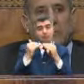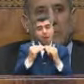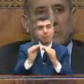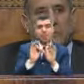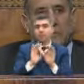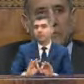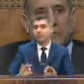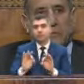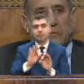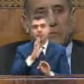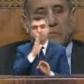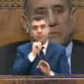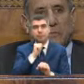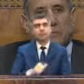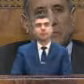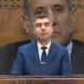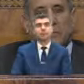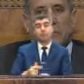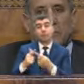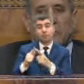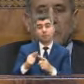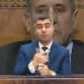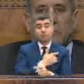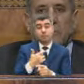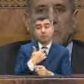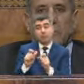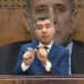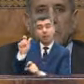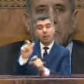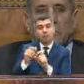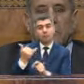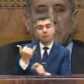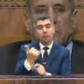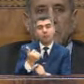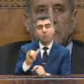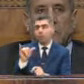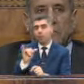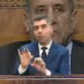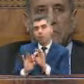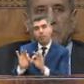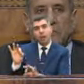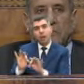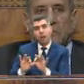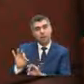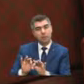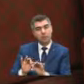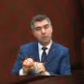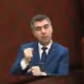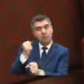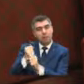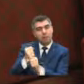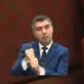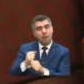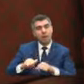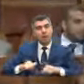التسويق مما يؤثر سلبا على صحة المواطنين. ما هي الإجراءات التي ستعملون عليها للحد من